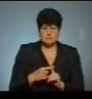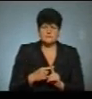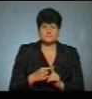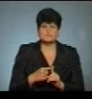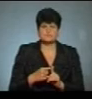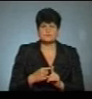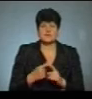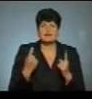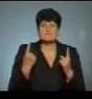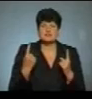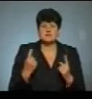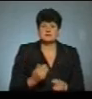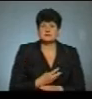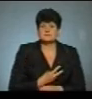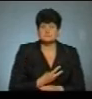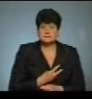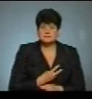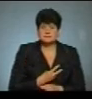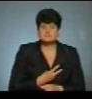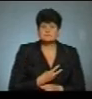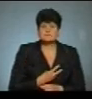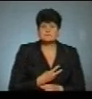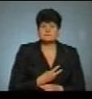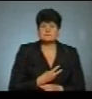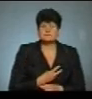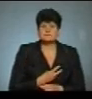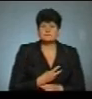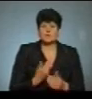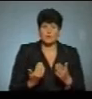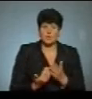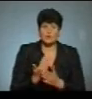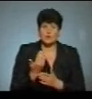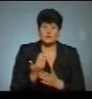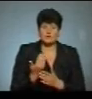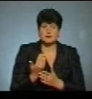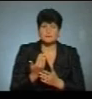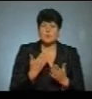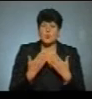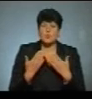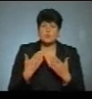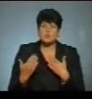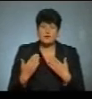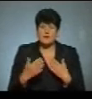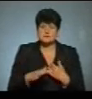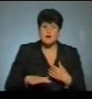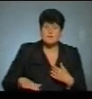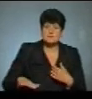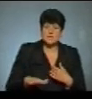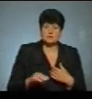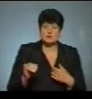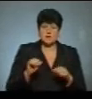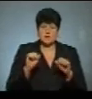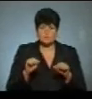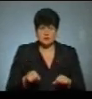величезний прорив в нових комунікаціях, платформах і